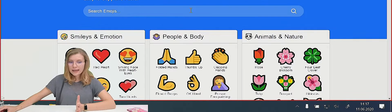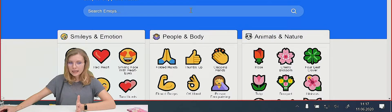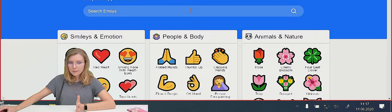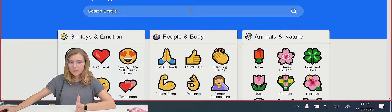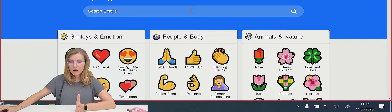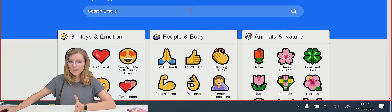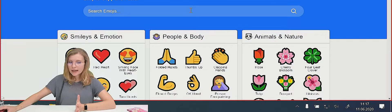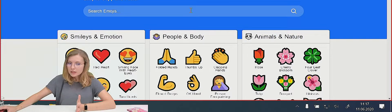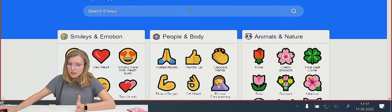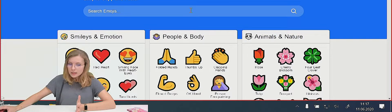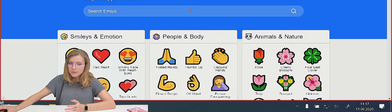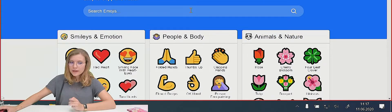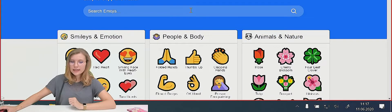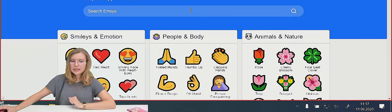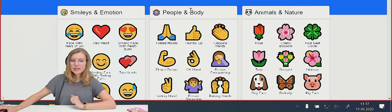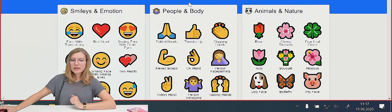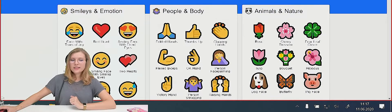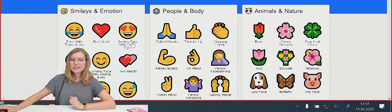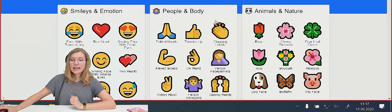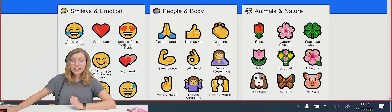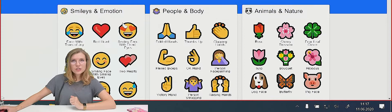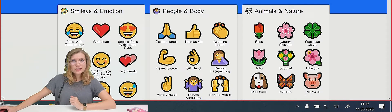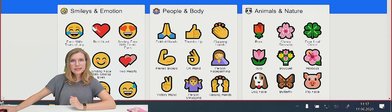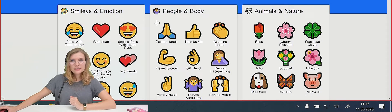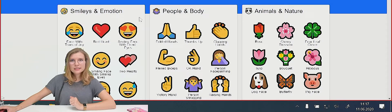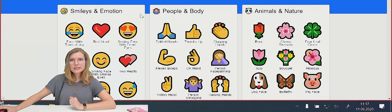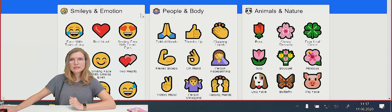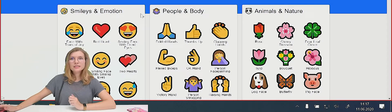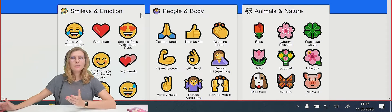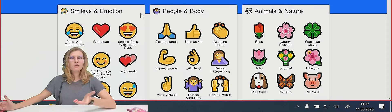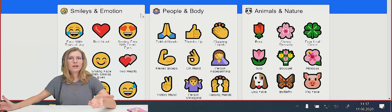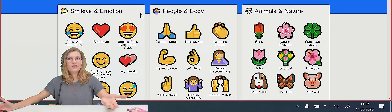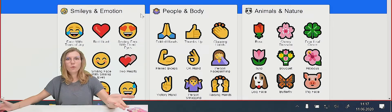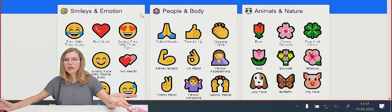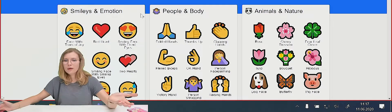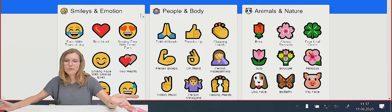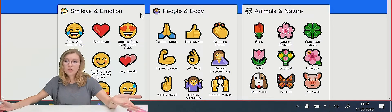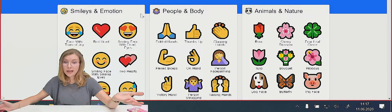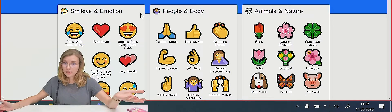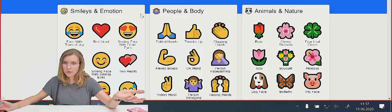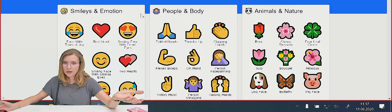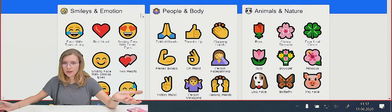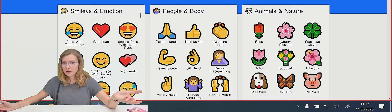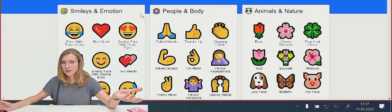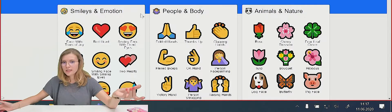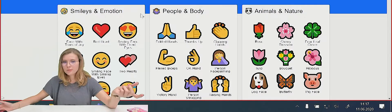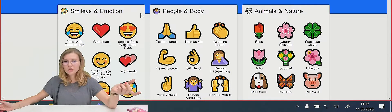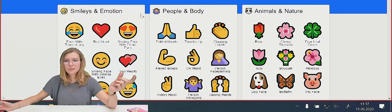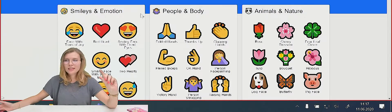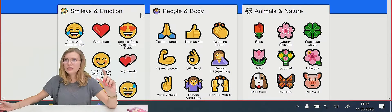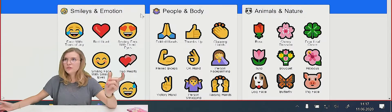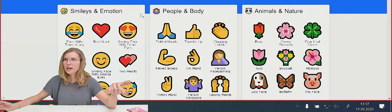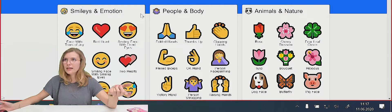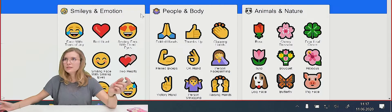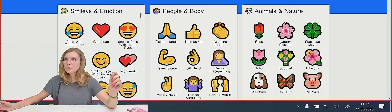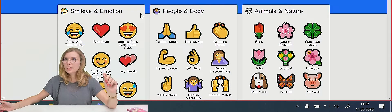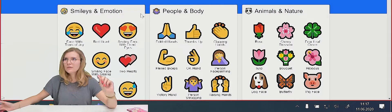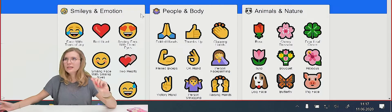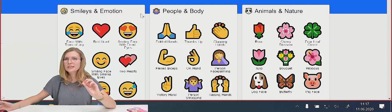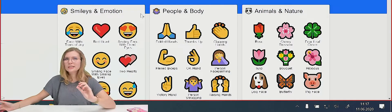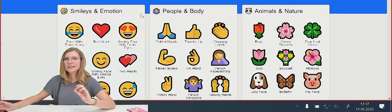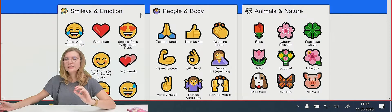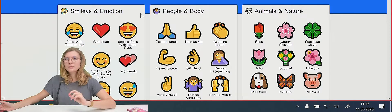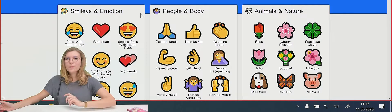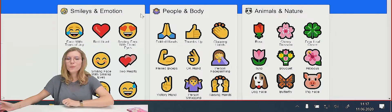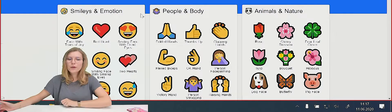Wort eingeben, auf Englisch in dem Fall, weil das eine englische Seite ist. Ist aber vielleicht wunderbar für den Englischunterricht, ne? Weil da müsste man Transferleistungen machen,